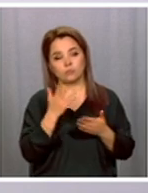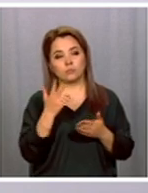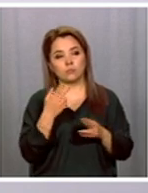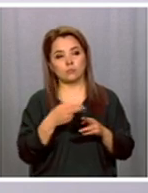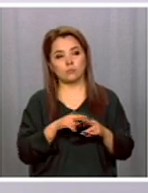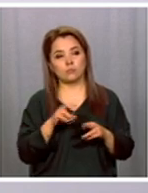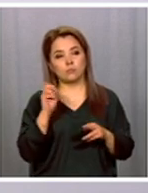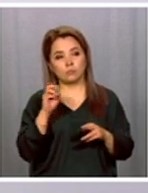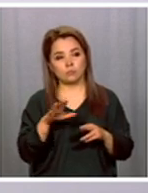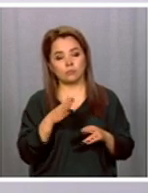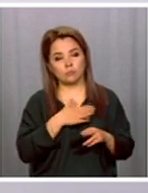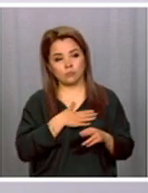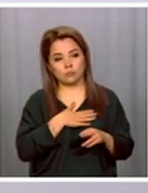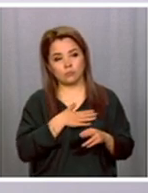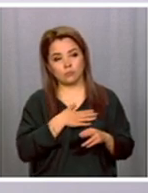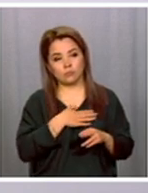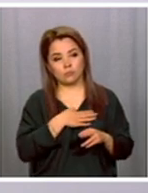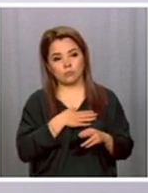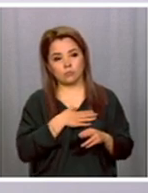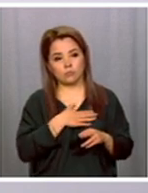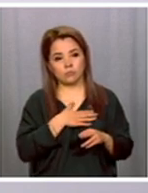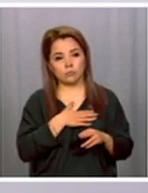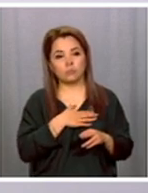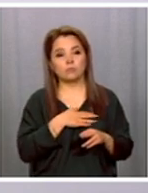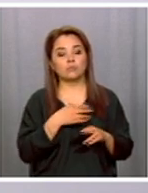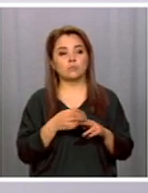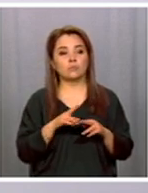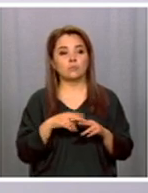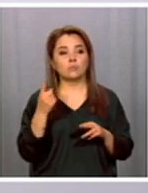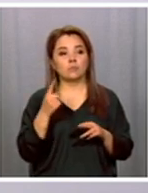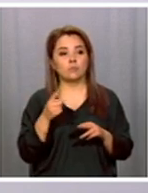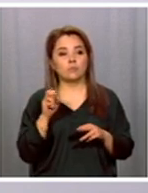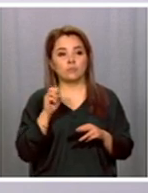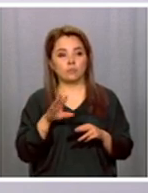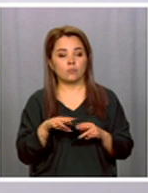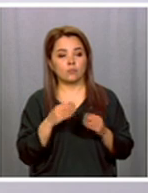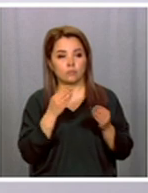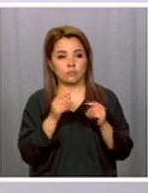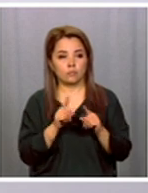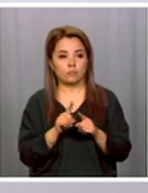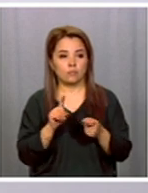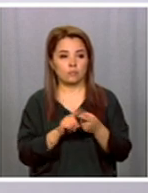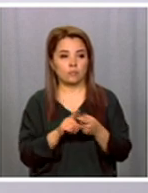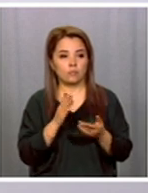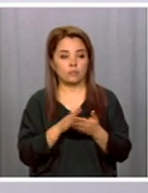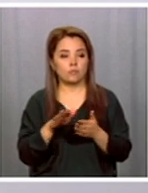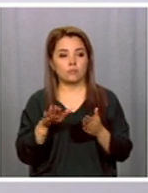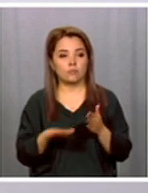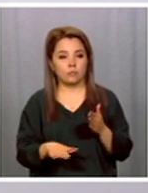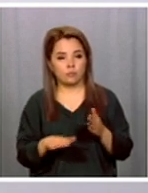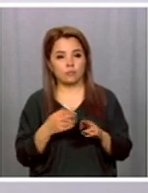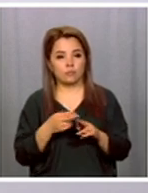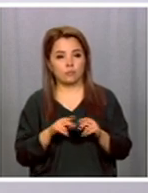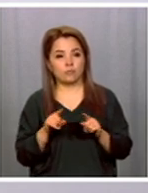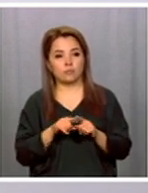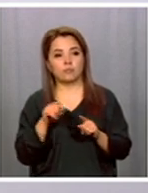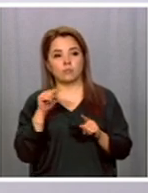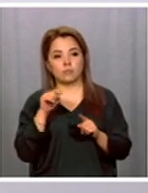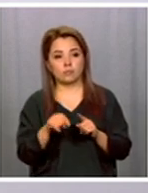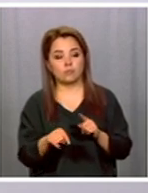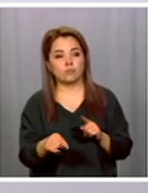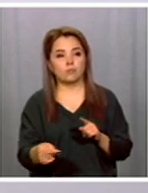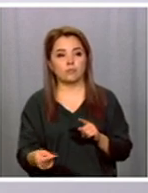бізде бірінші фокус арқылы жібереміз, және фокус арқылы өтетін болса, ол ой сайнаға